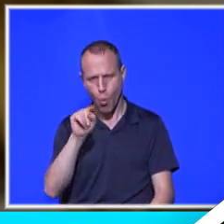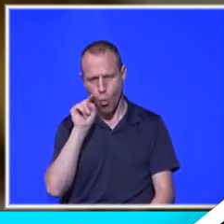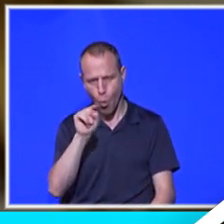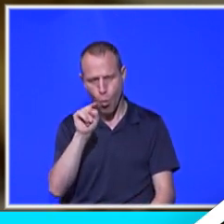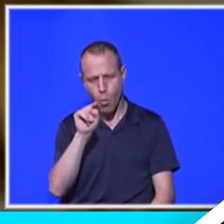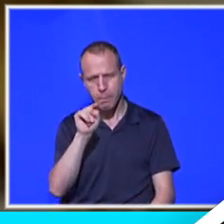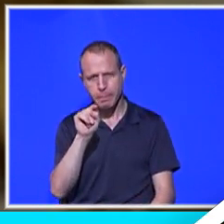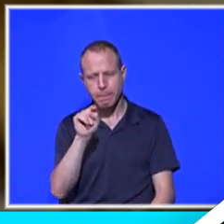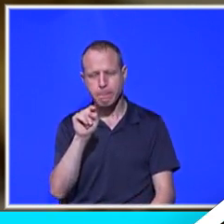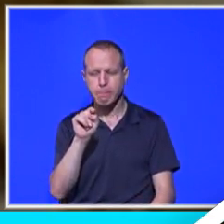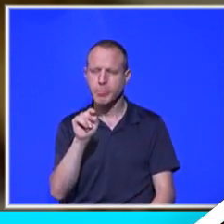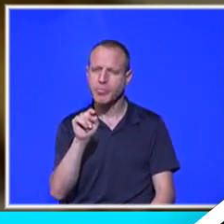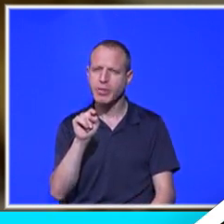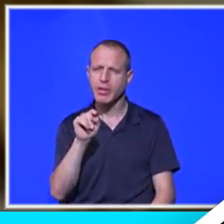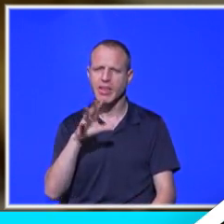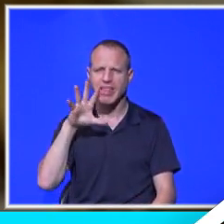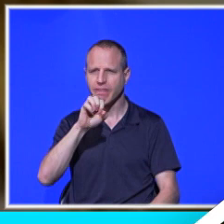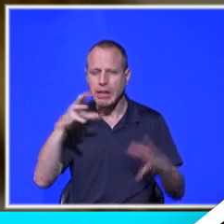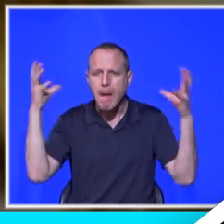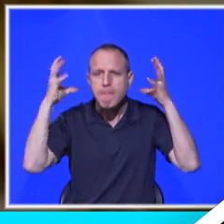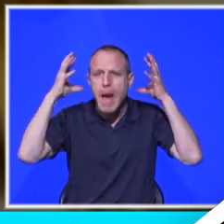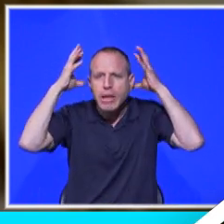הוא נתפס לפאניקה